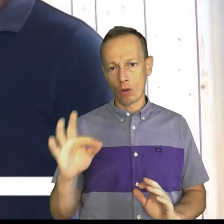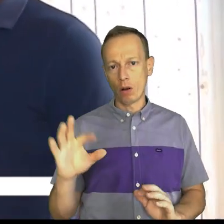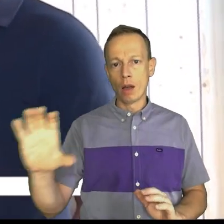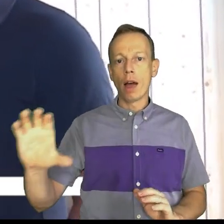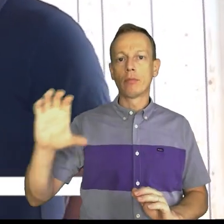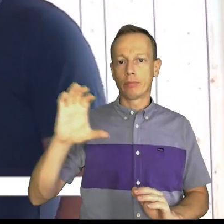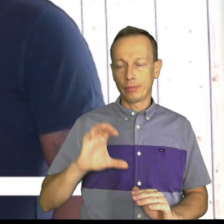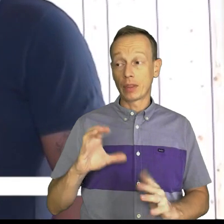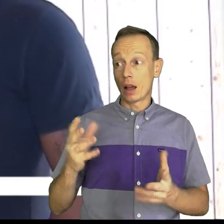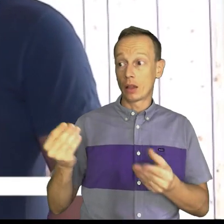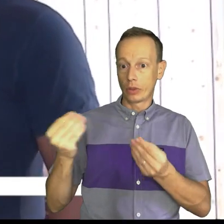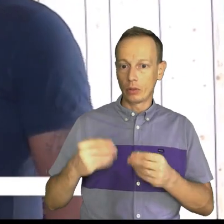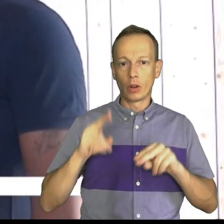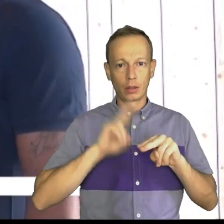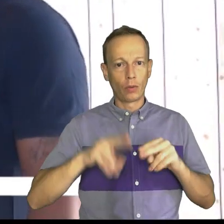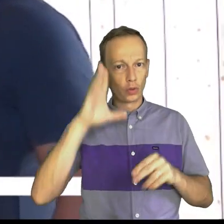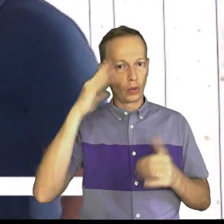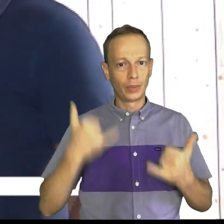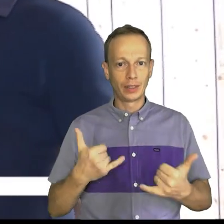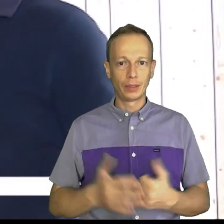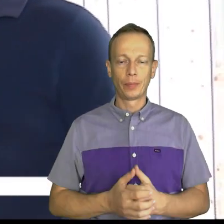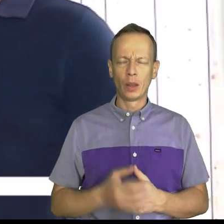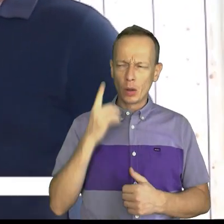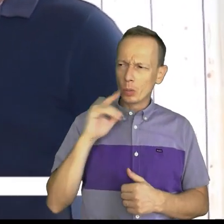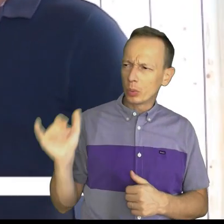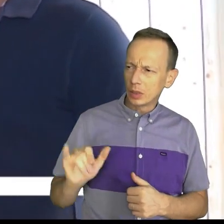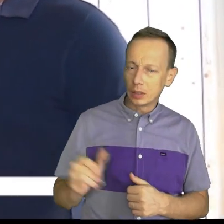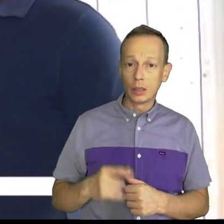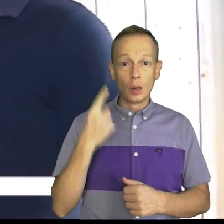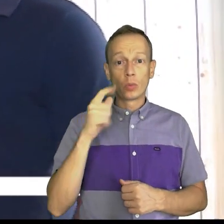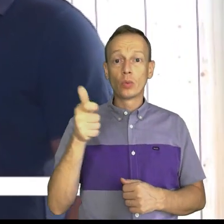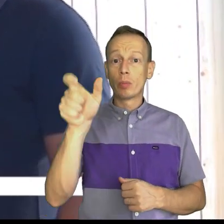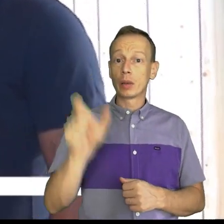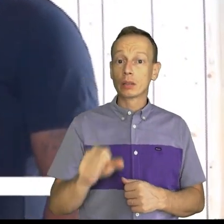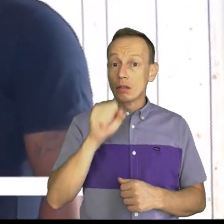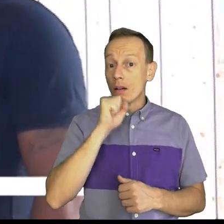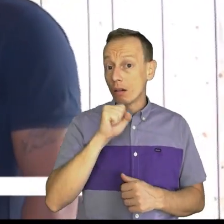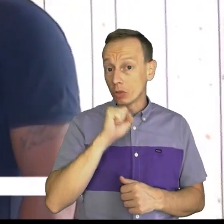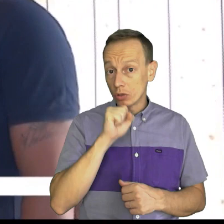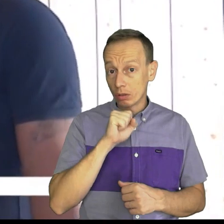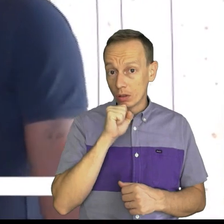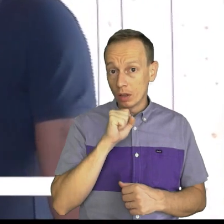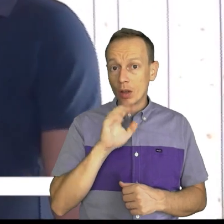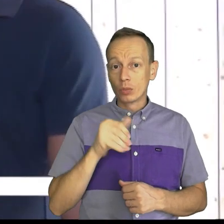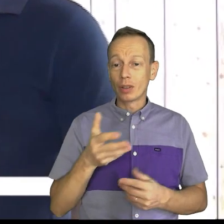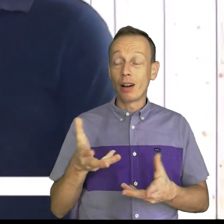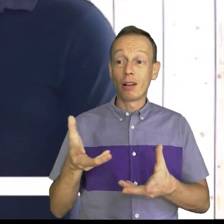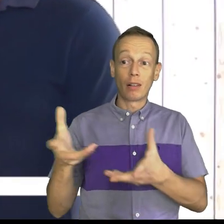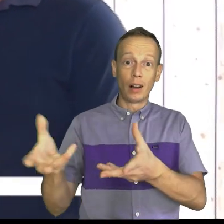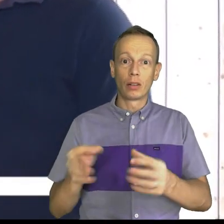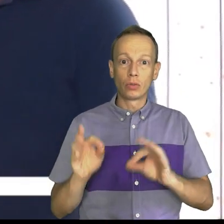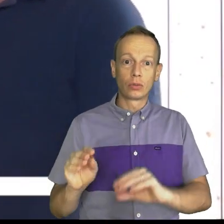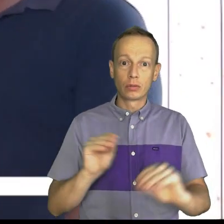000. Donc, j'ai pu faire construire cette chambre. Et à qui est-ce que c'est destiné ? C'est destiné à une personne âgée.